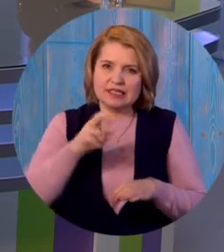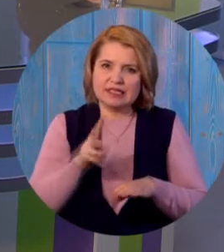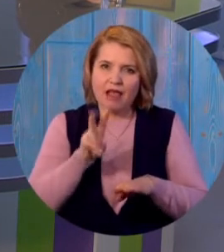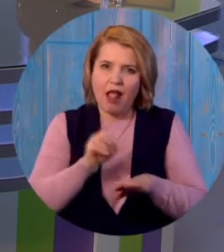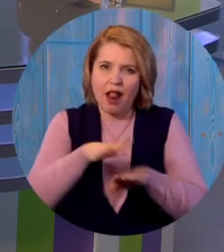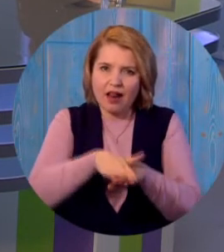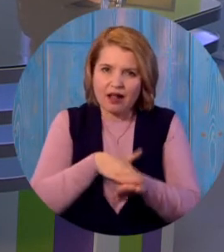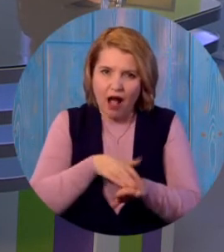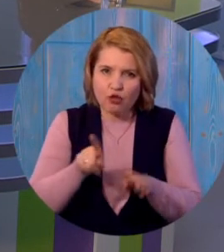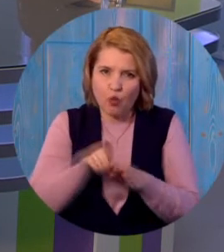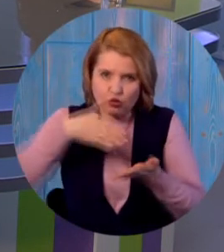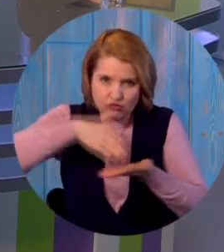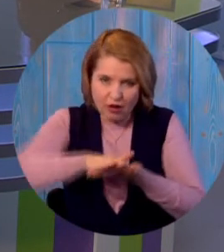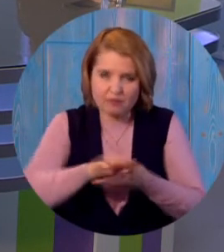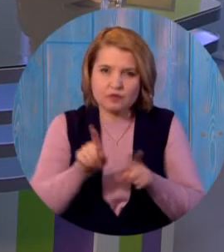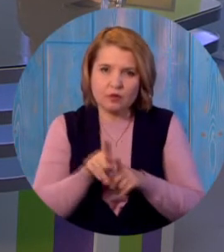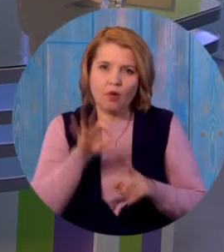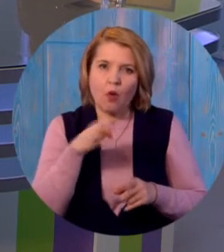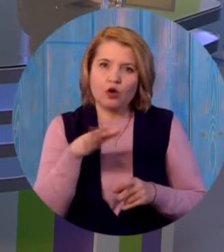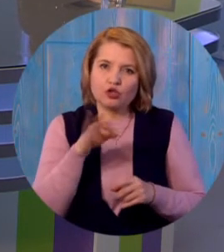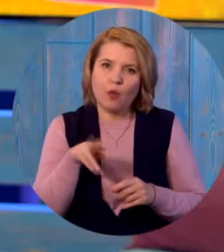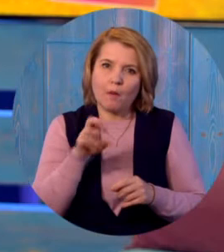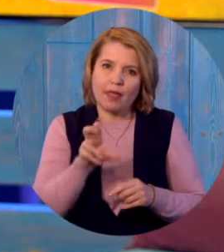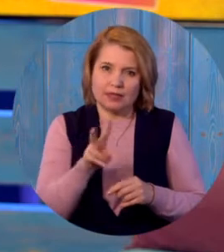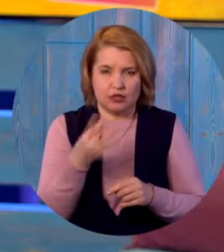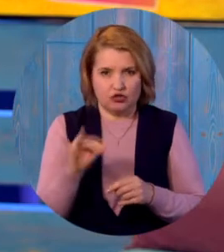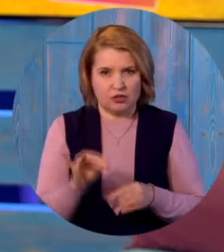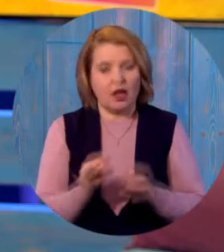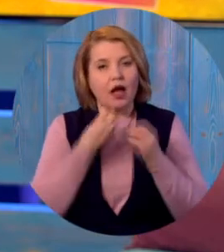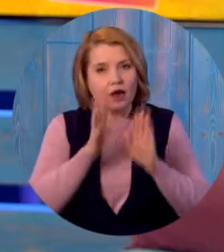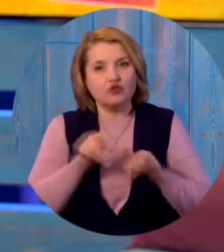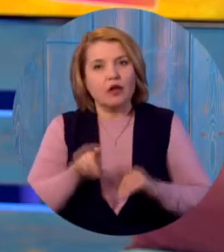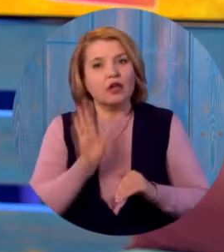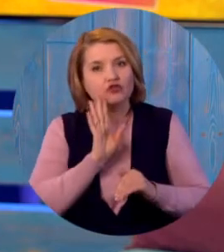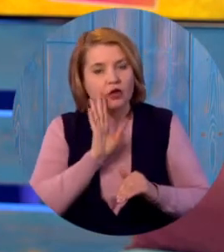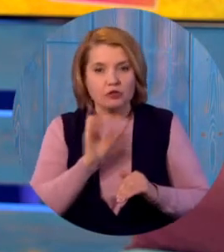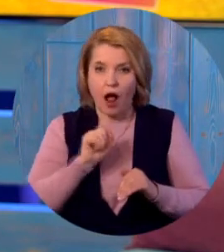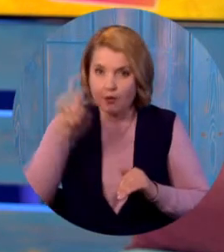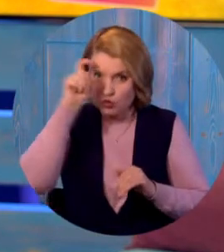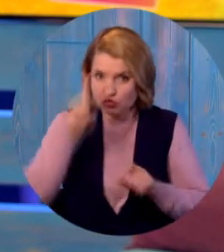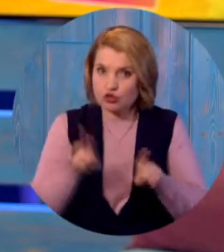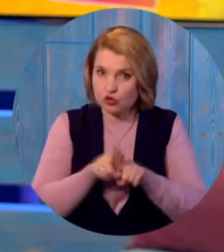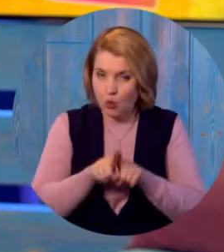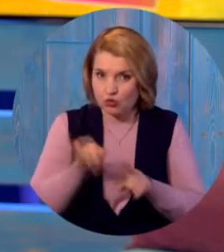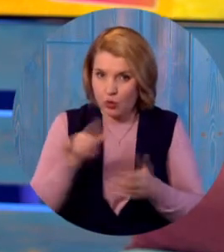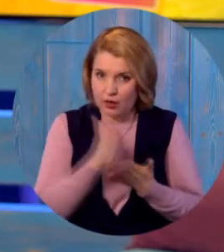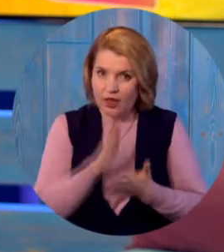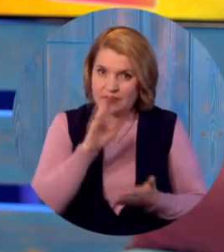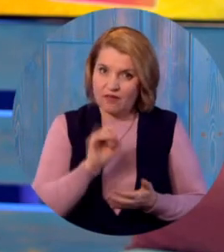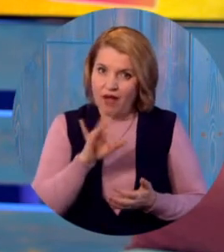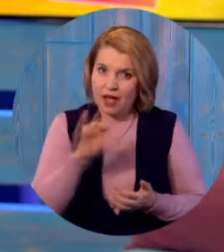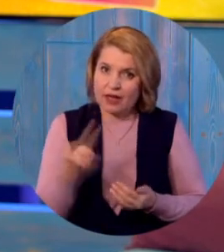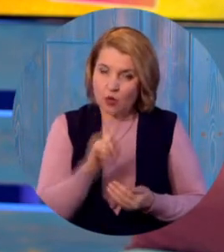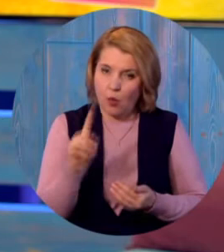при желании, не шпилька, а более устойчивый. Да. Но вот это мы сказали про женщин. Мужчины тоже страдают от варикоза, конечно, в меньшей степени, чем женщины. А,